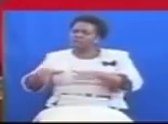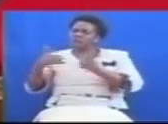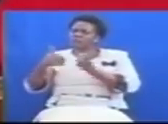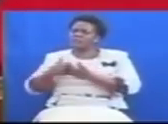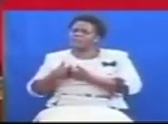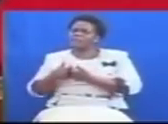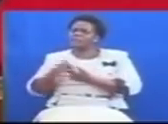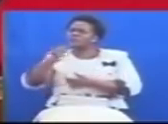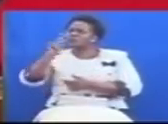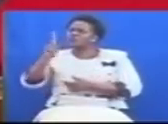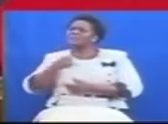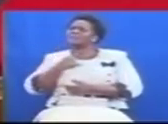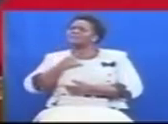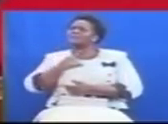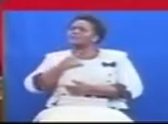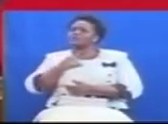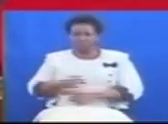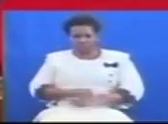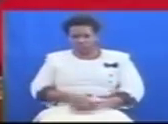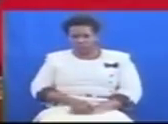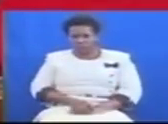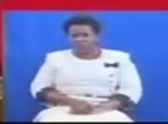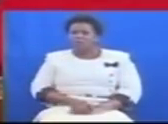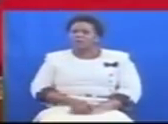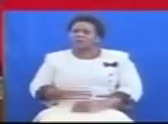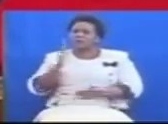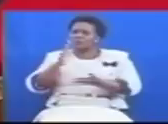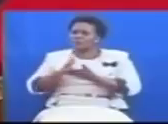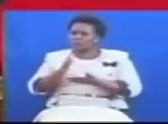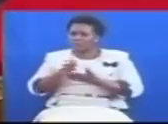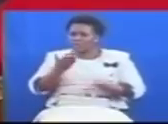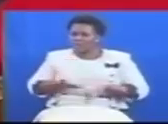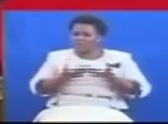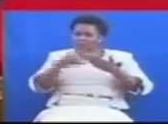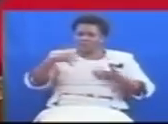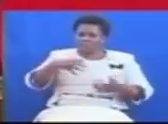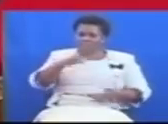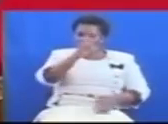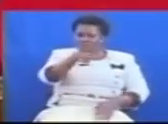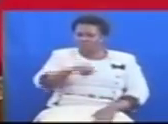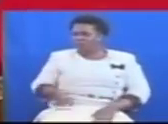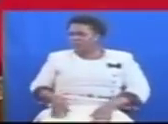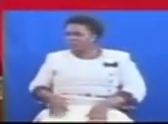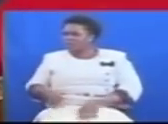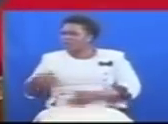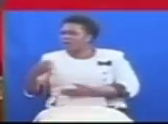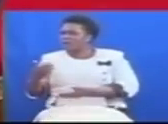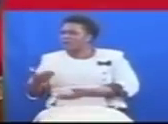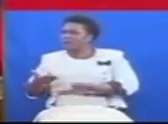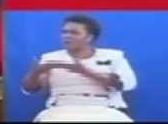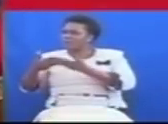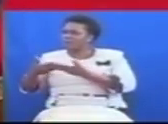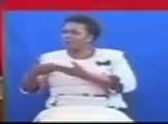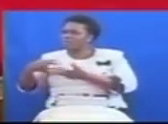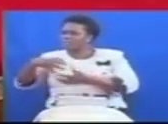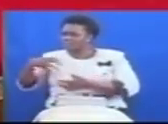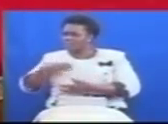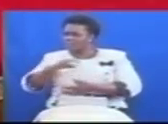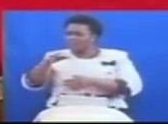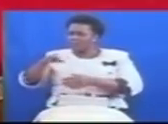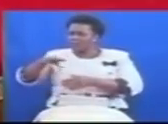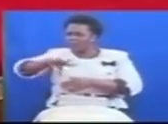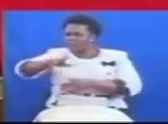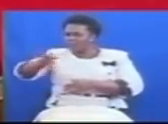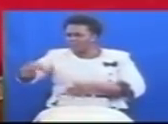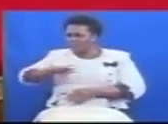kuna naibu waziri mwenzangu na kule Kigamboni Mheshimiwa Naibu Waziri wa Afya, ninaomba niwaelekeze TARURA ya mkoa wa Dar es Salaam waifanyie kazi tathmini ya eneo hili, na leo